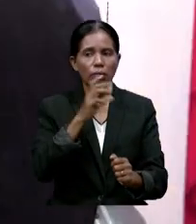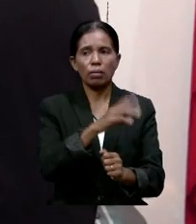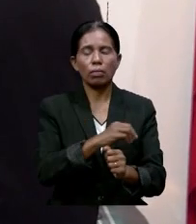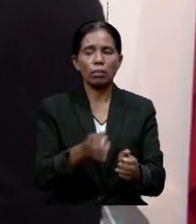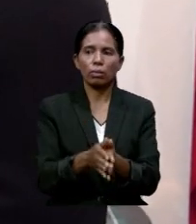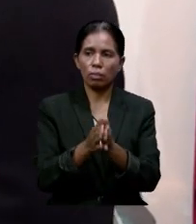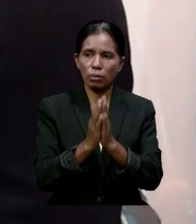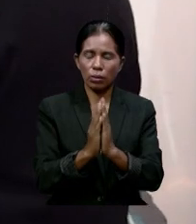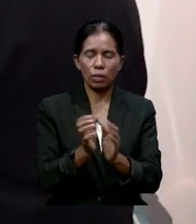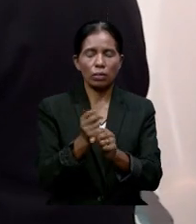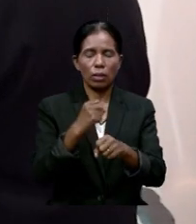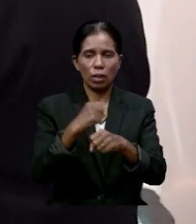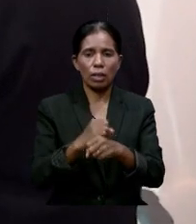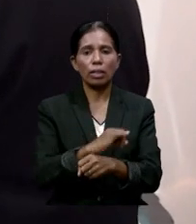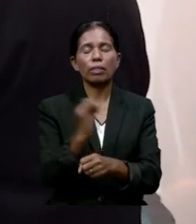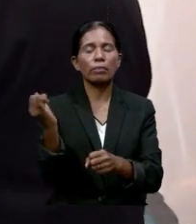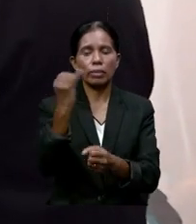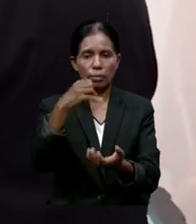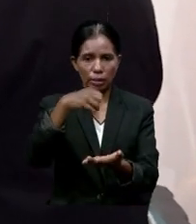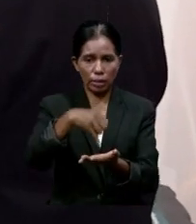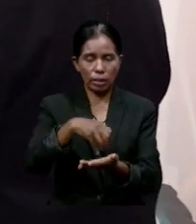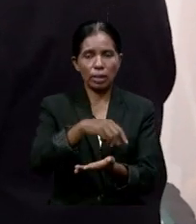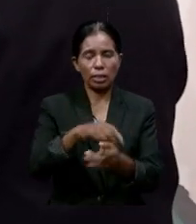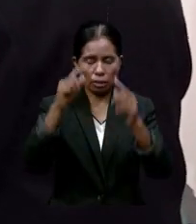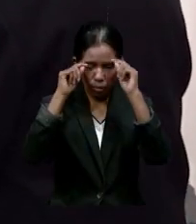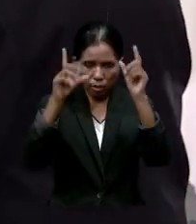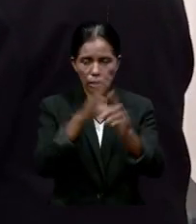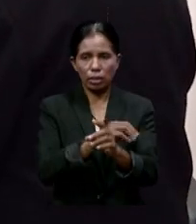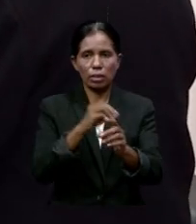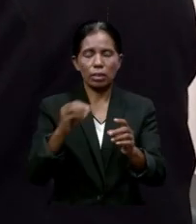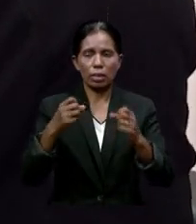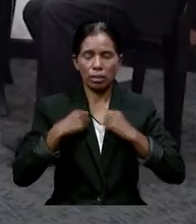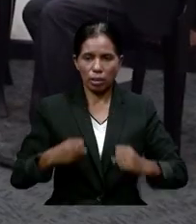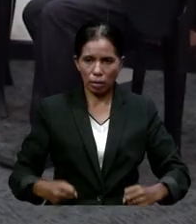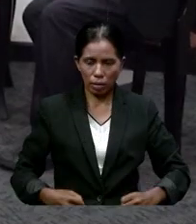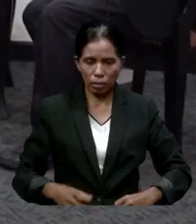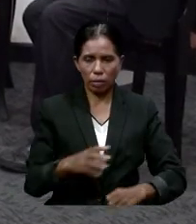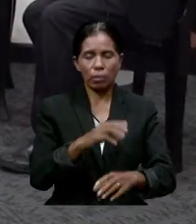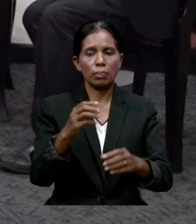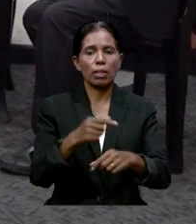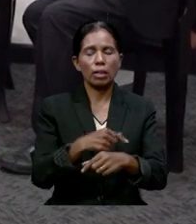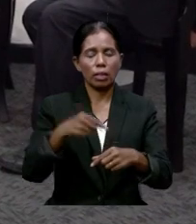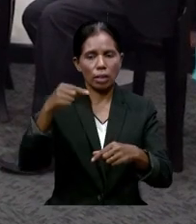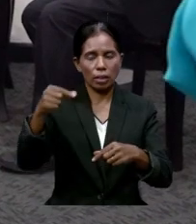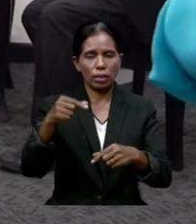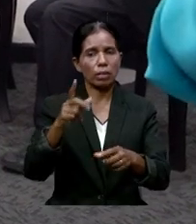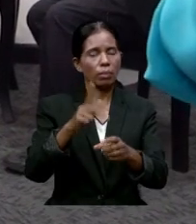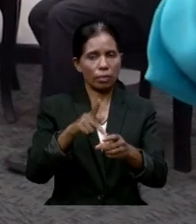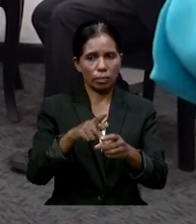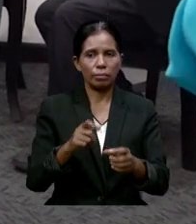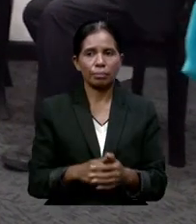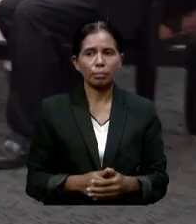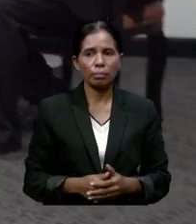de Rússia atuar o investimento e a Timor-Leste, de Uliu e a setor saúde, setor petróleo, gás no Seluktan. Kami hari